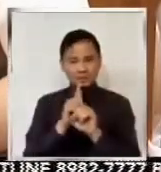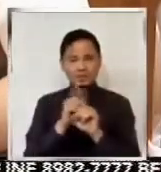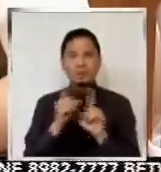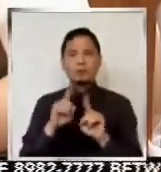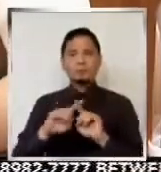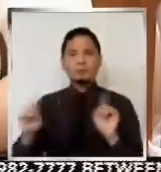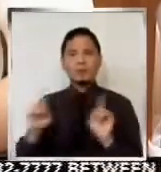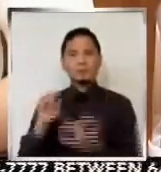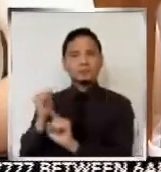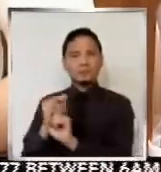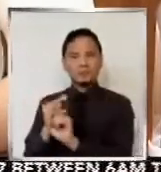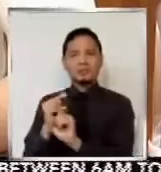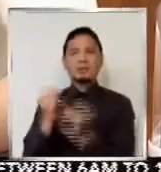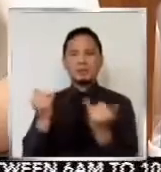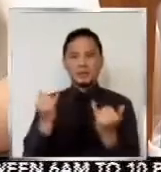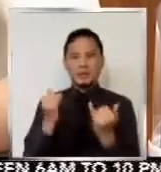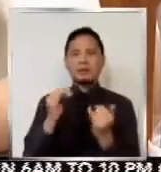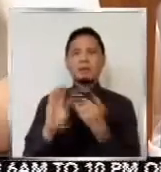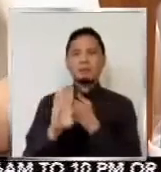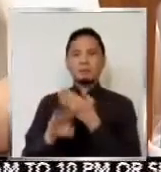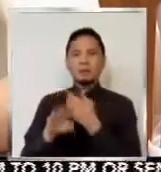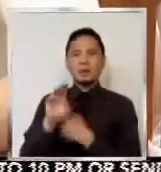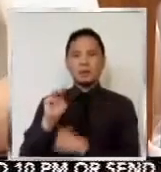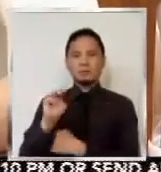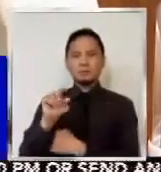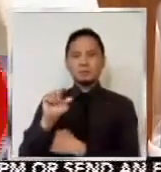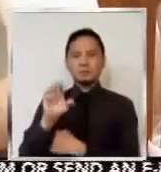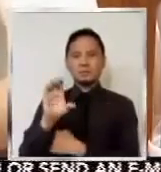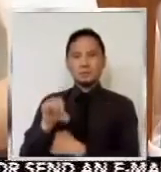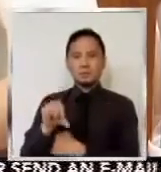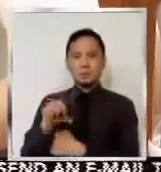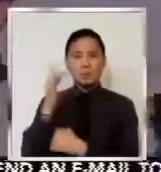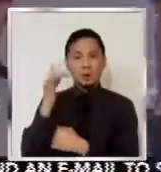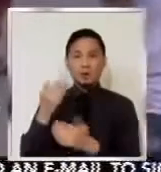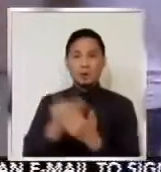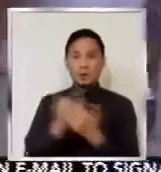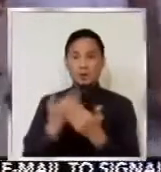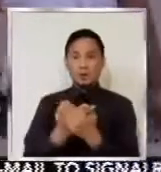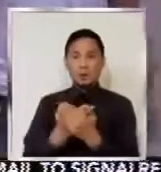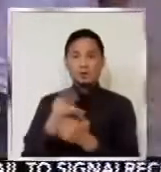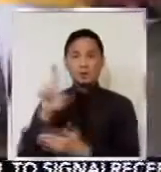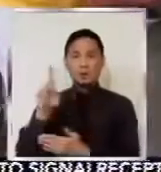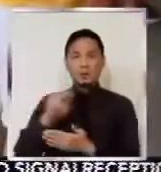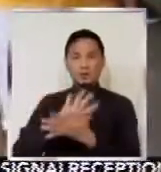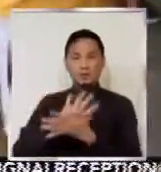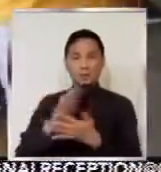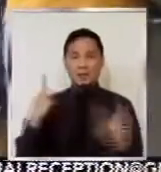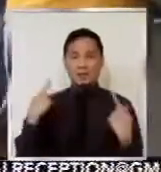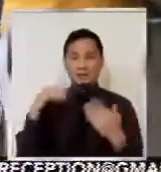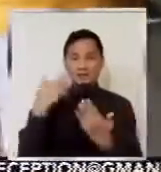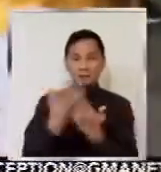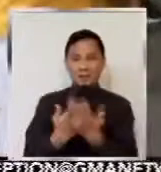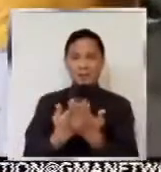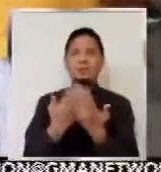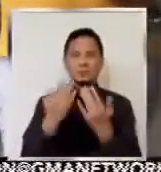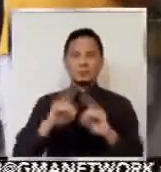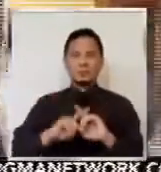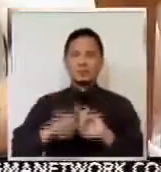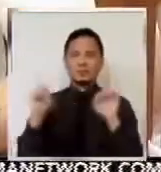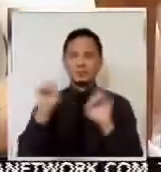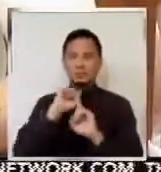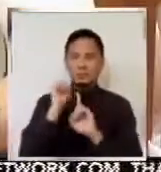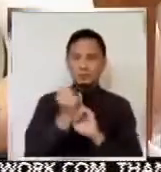eh. It's just a matter lang yung ating bagong UK variant. So, yun po ang naiba. Amin pong babasihan yung